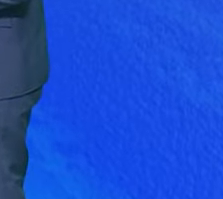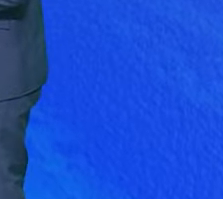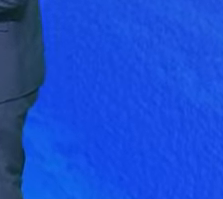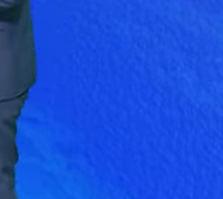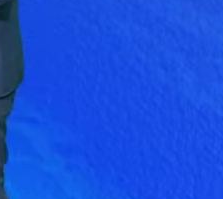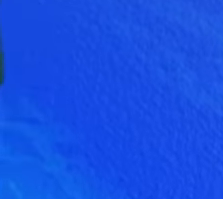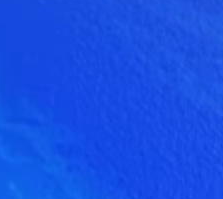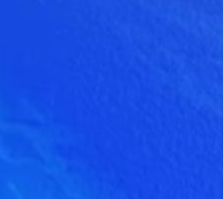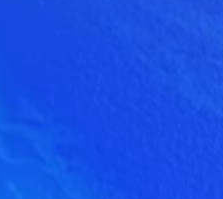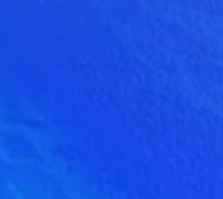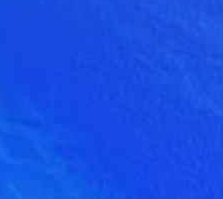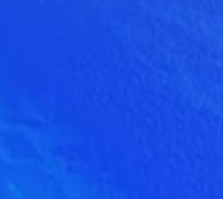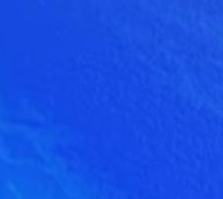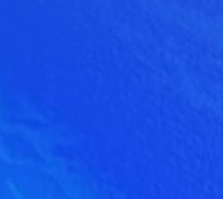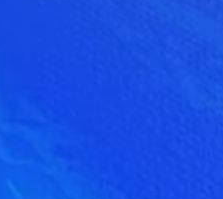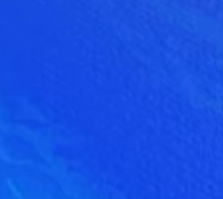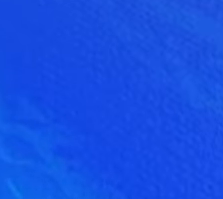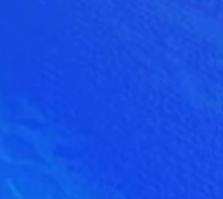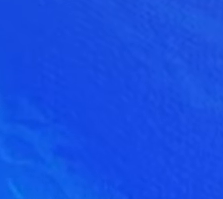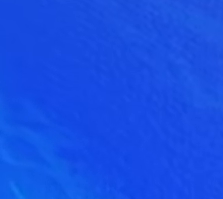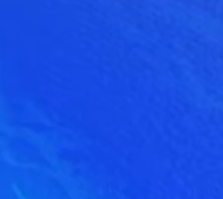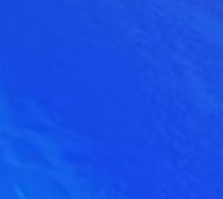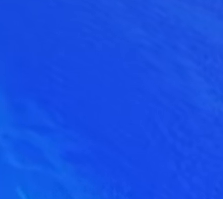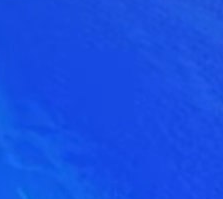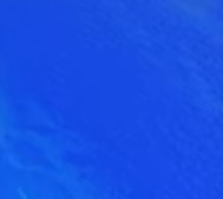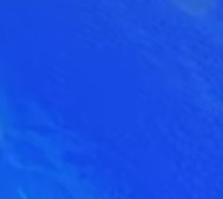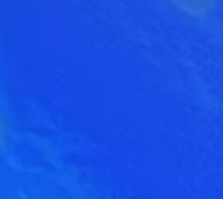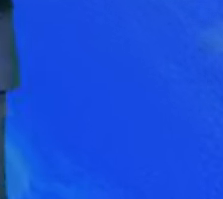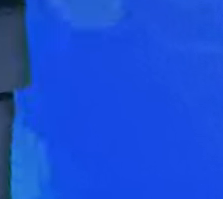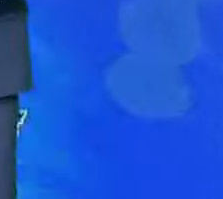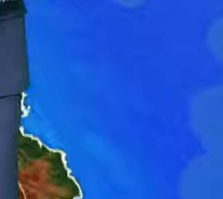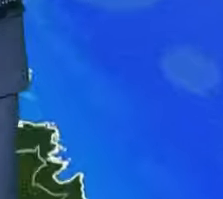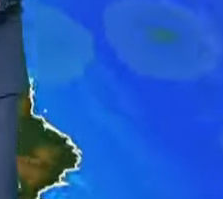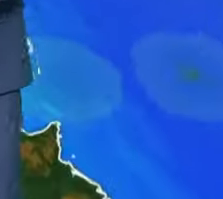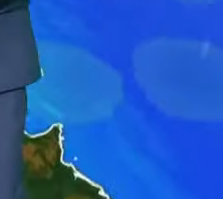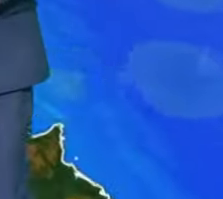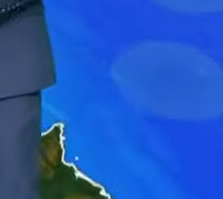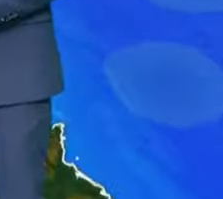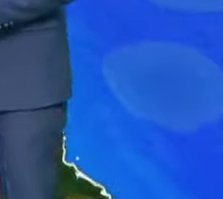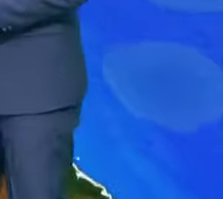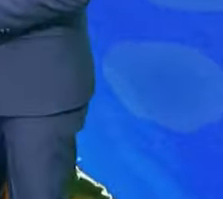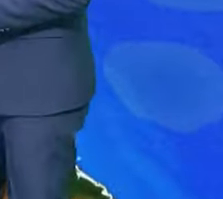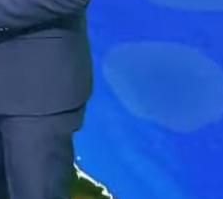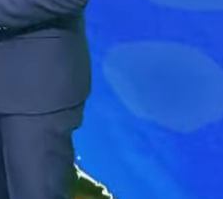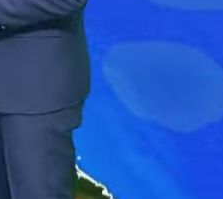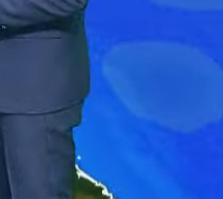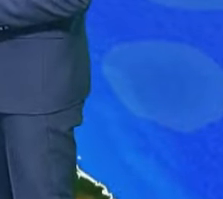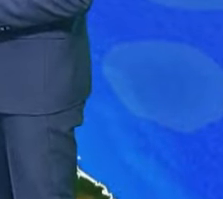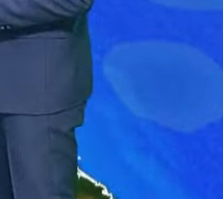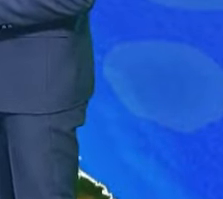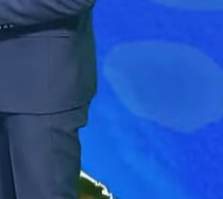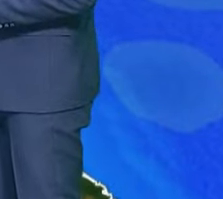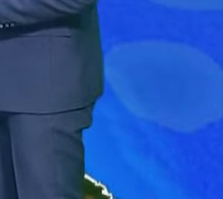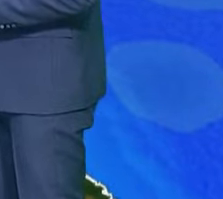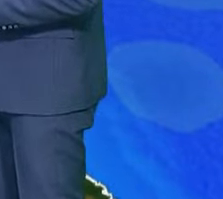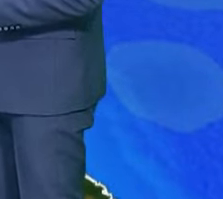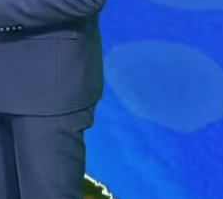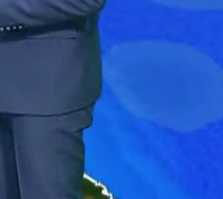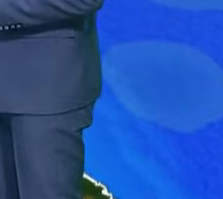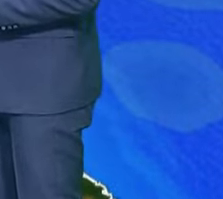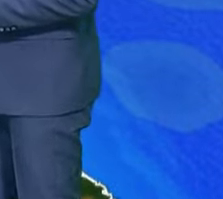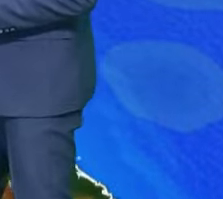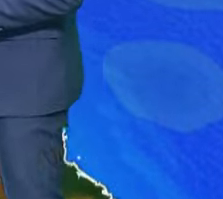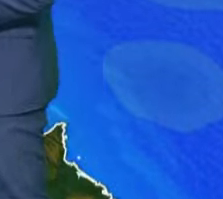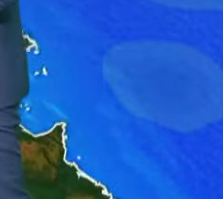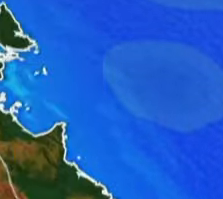Davao Oriental at sa Lanao Provinces. Sa Visayas, may malalakas na ulan sa ilang bahagi ng Samar sa umaga at maulan din sa ilang parte